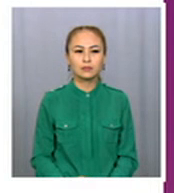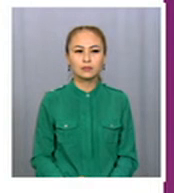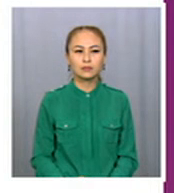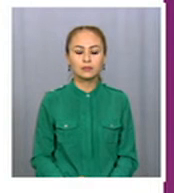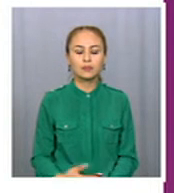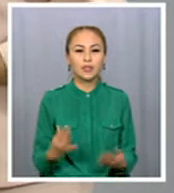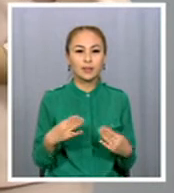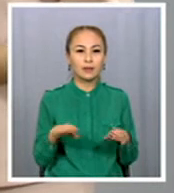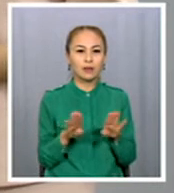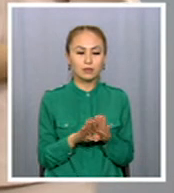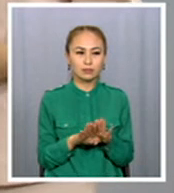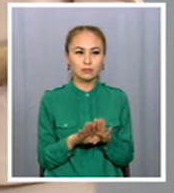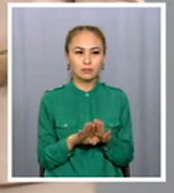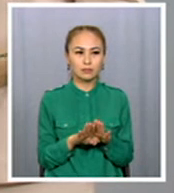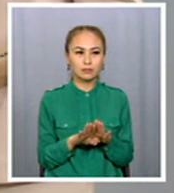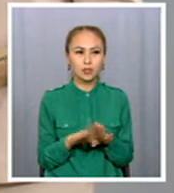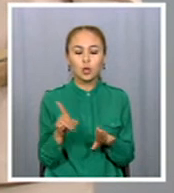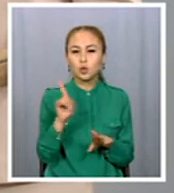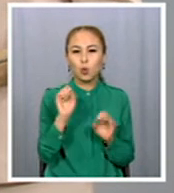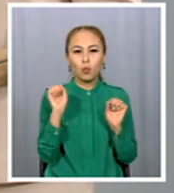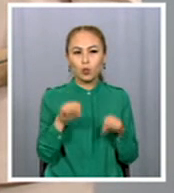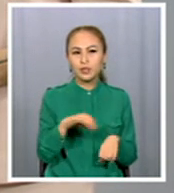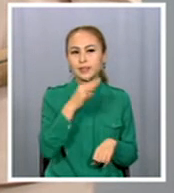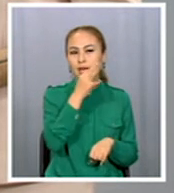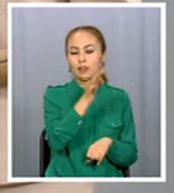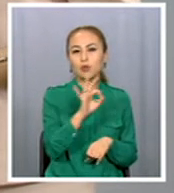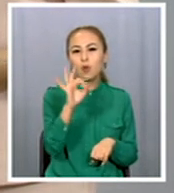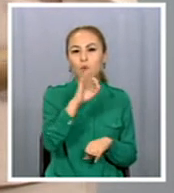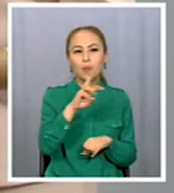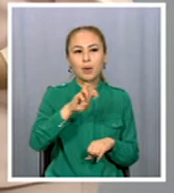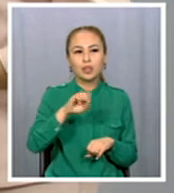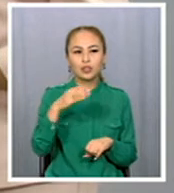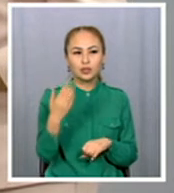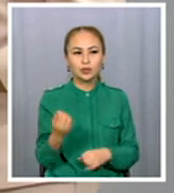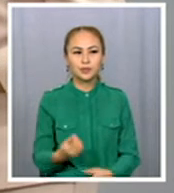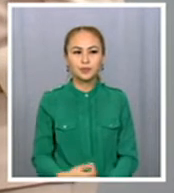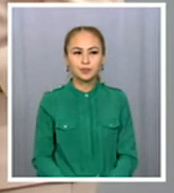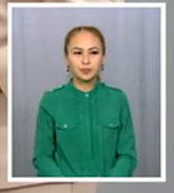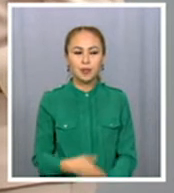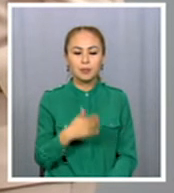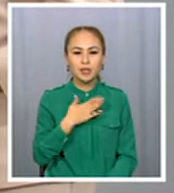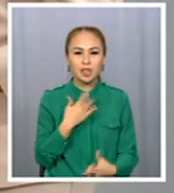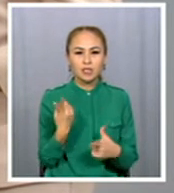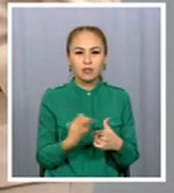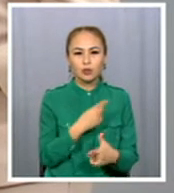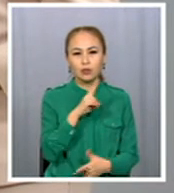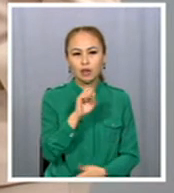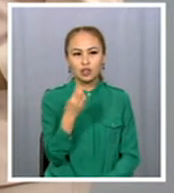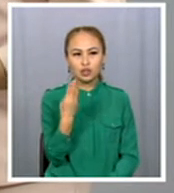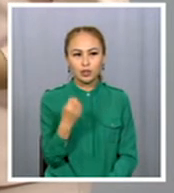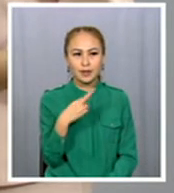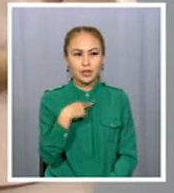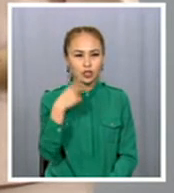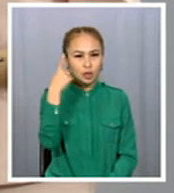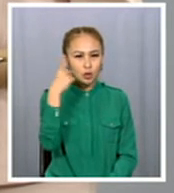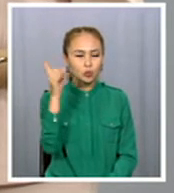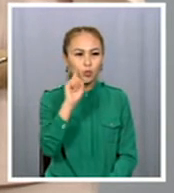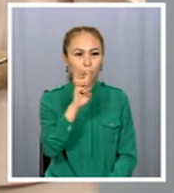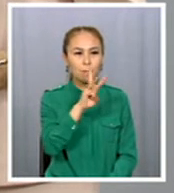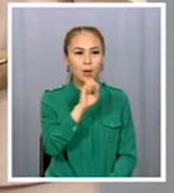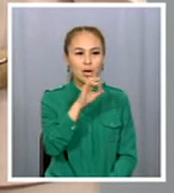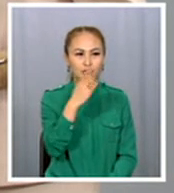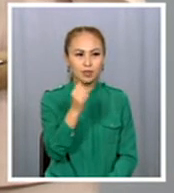Итак, что можно сказать о Маше? Меня зовут Даша. Я считаю, что